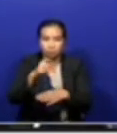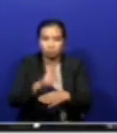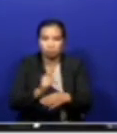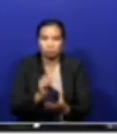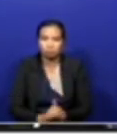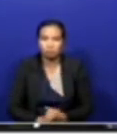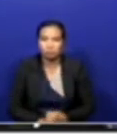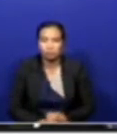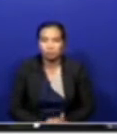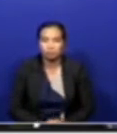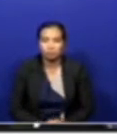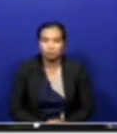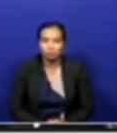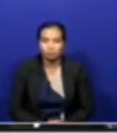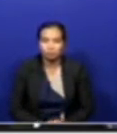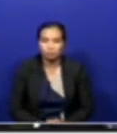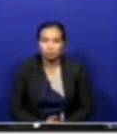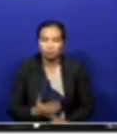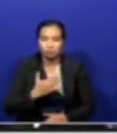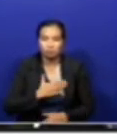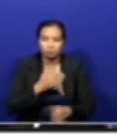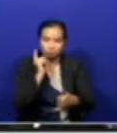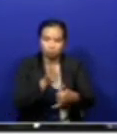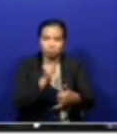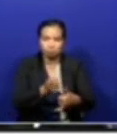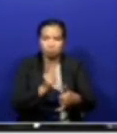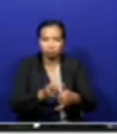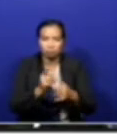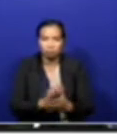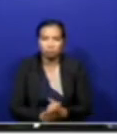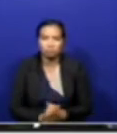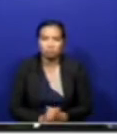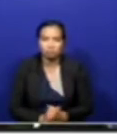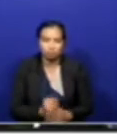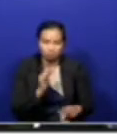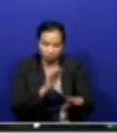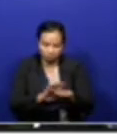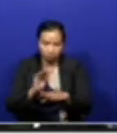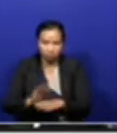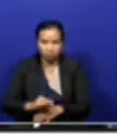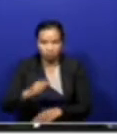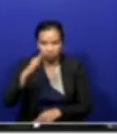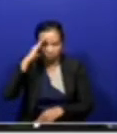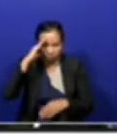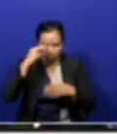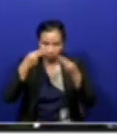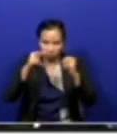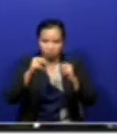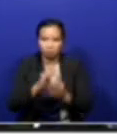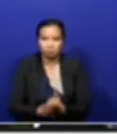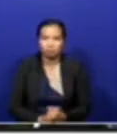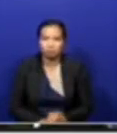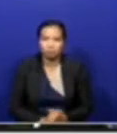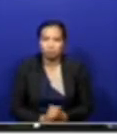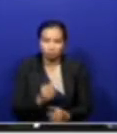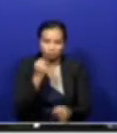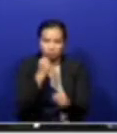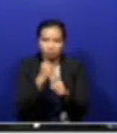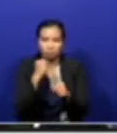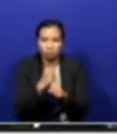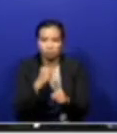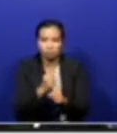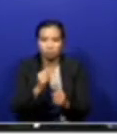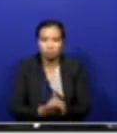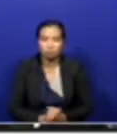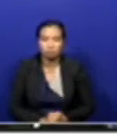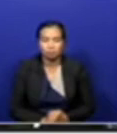ลยนะครับผมก็จะบอกท่านว่าท่านต้องไปตำหนิท่านนายกรัฐมนตรีแล้วล่ะจริงๆการทำงานที่เรียกกันว่า year